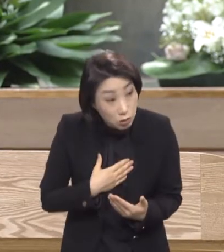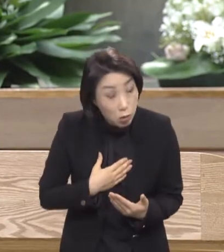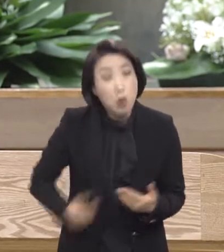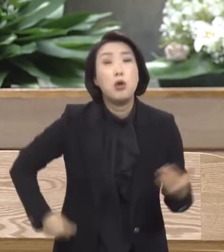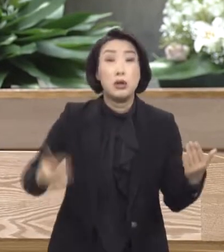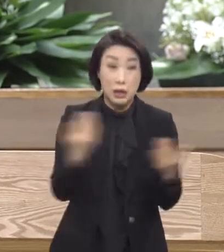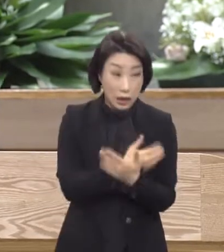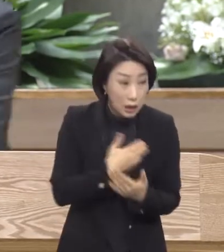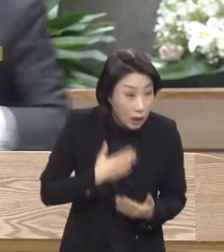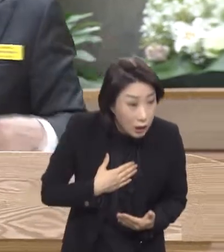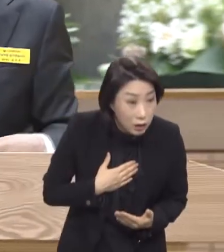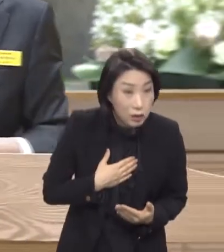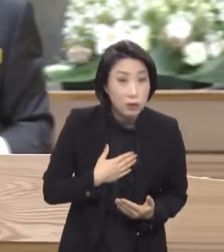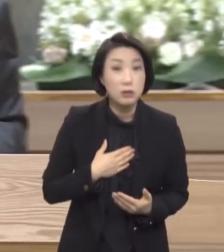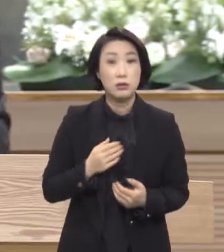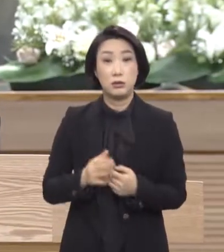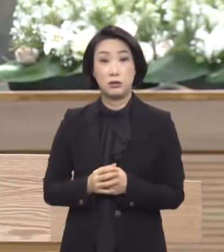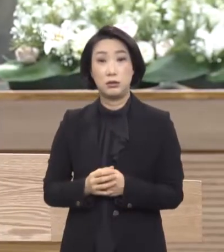회개.